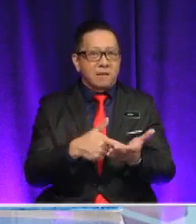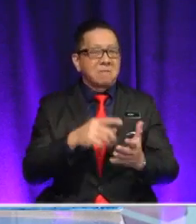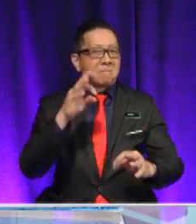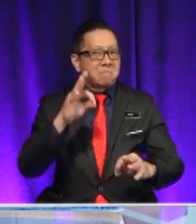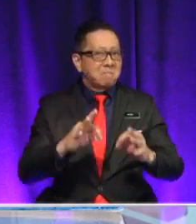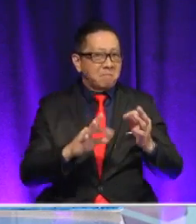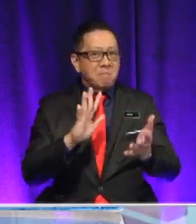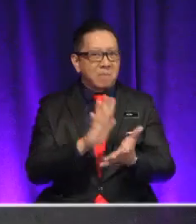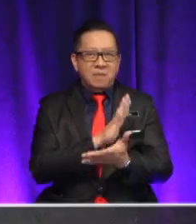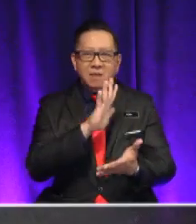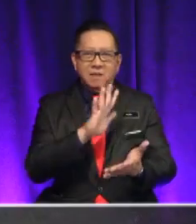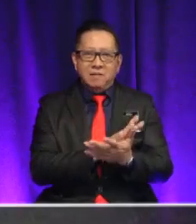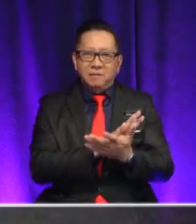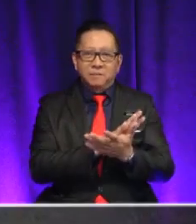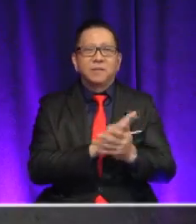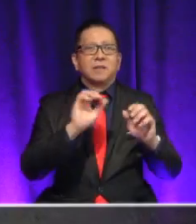sahabat